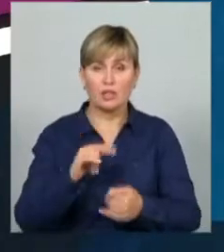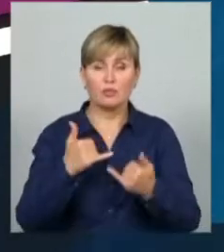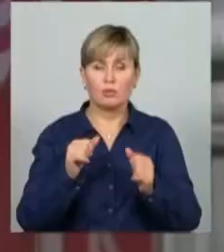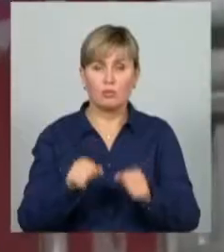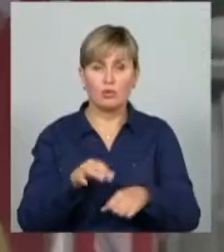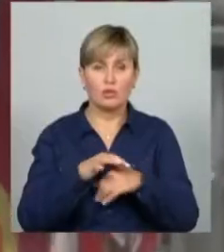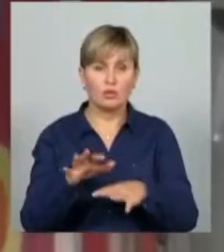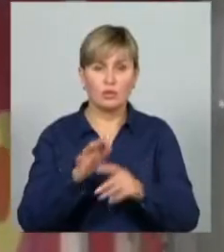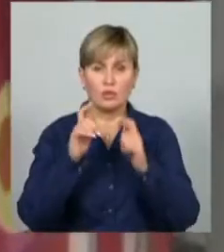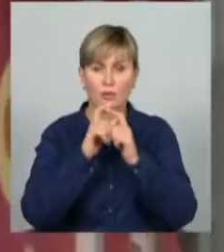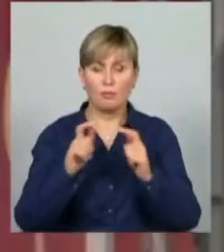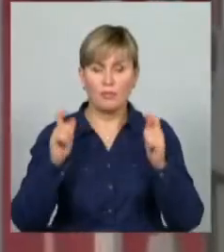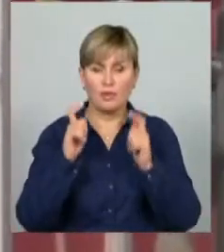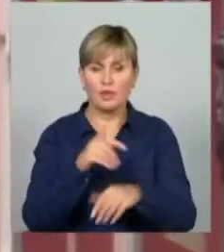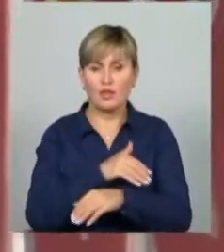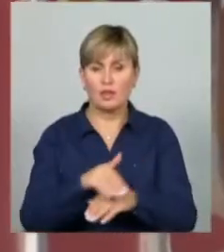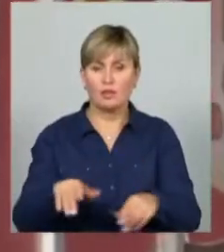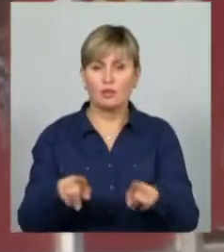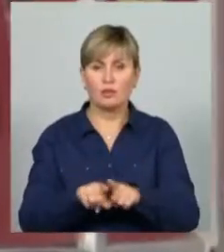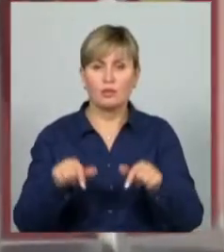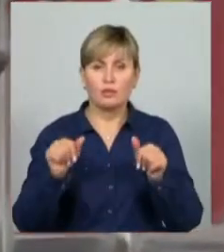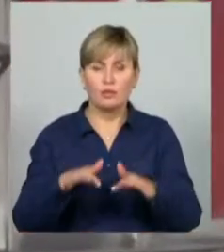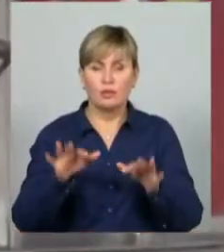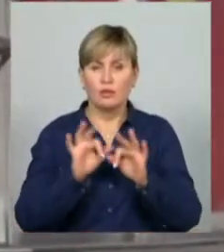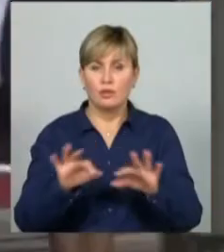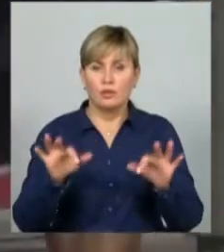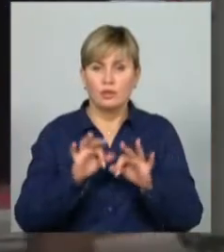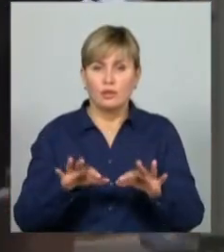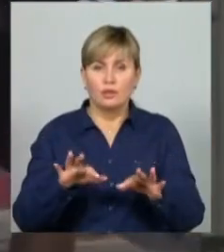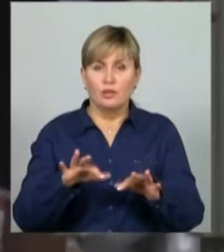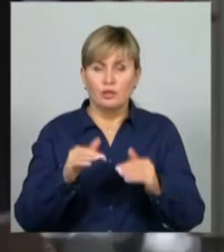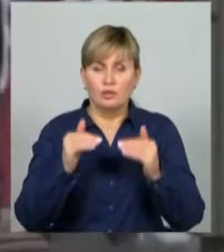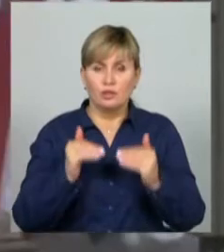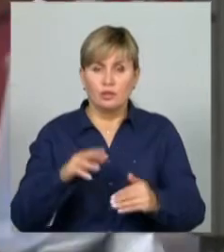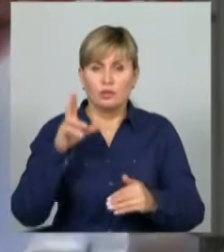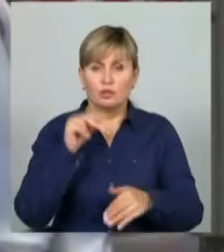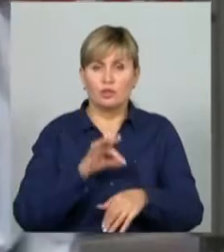не носить защитные маски на улице. Такое решение объясняется значительным